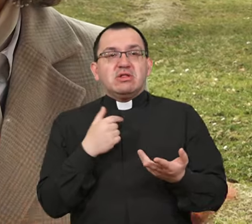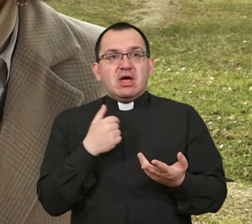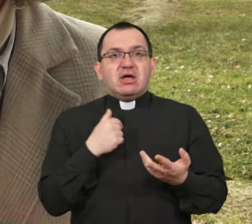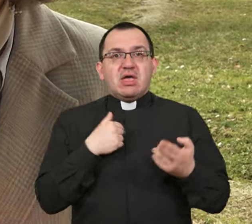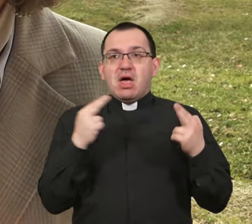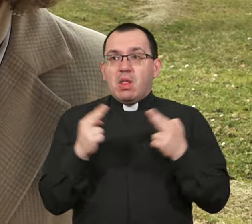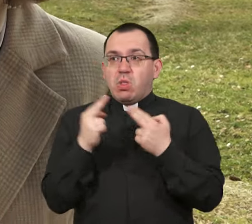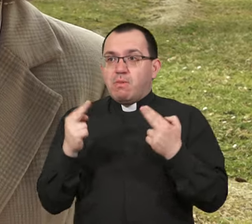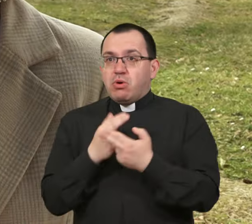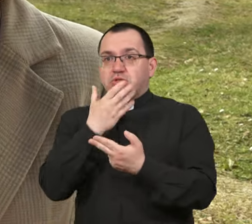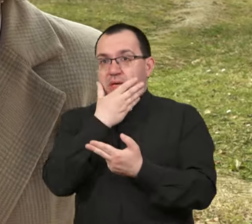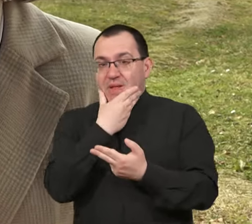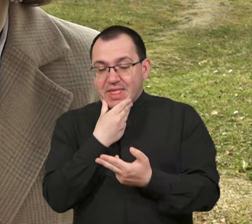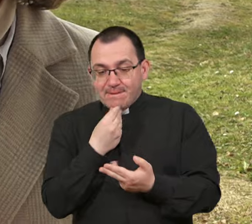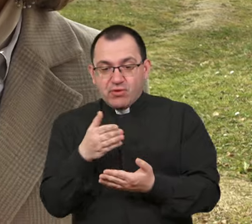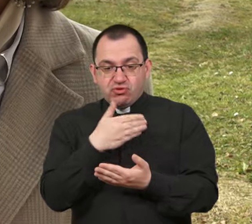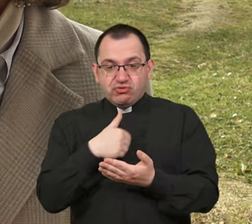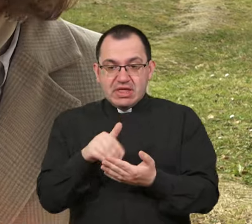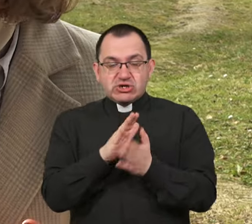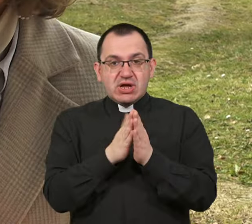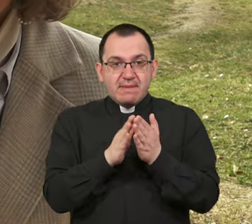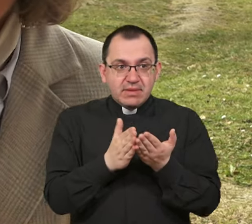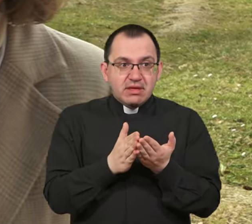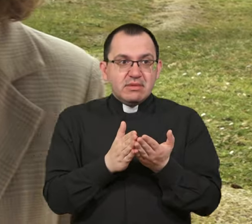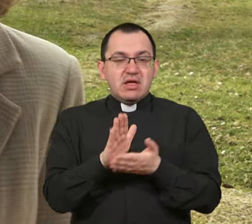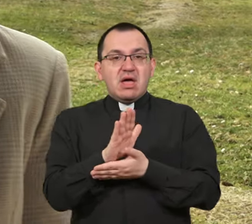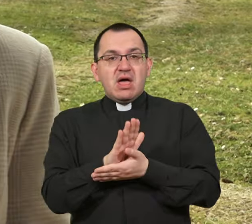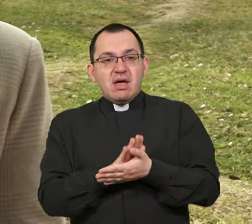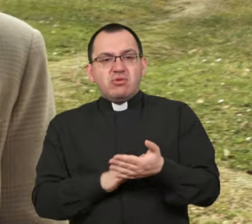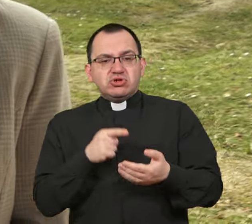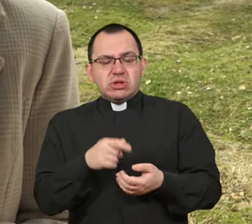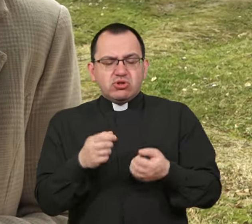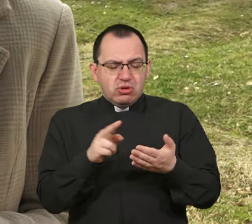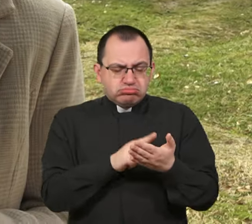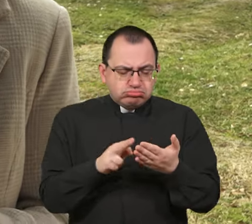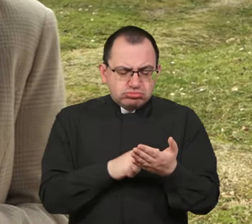cijelu ljepotu tog našeg pisma i počela sam intenzivno to čitati i